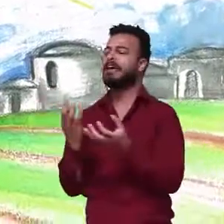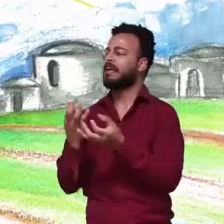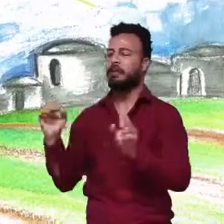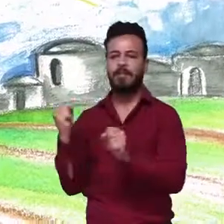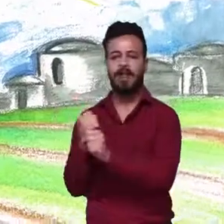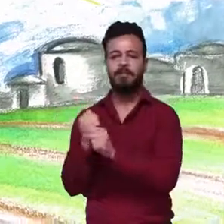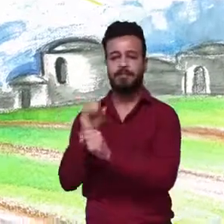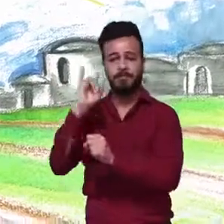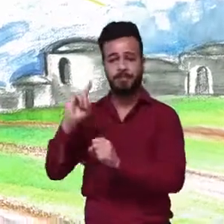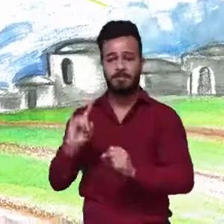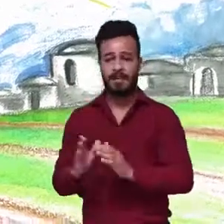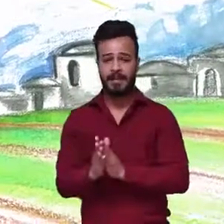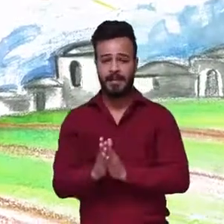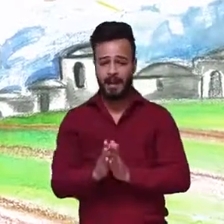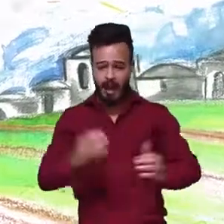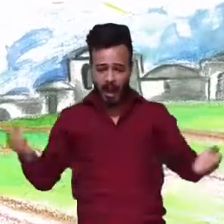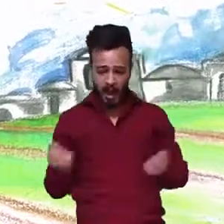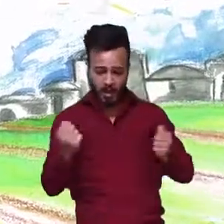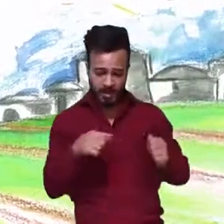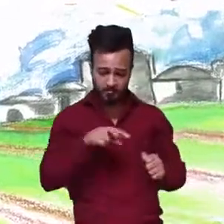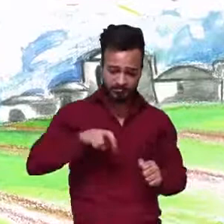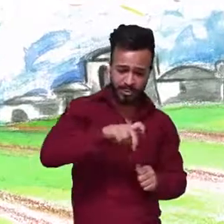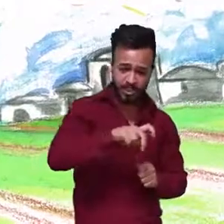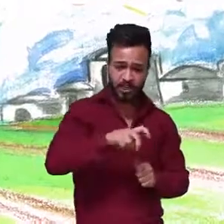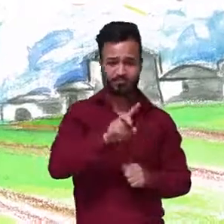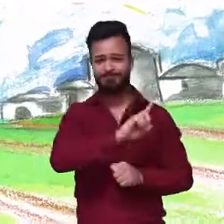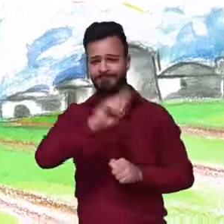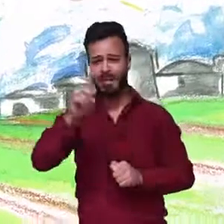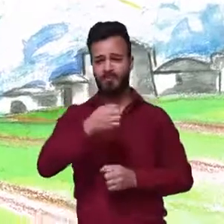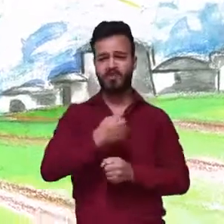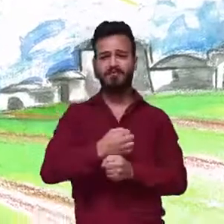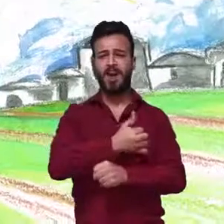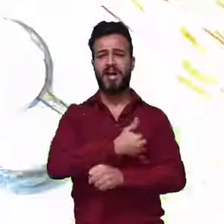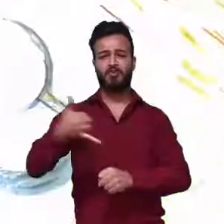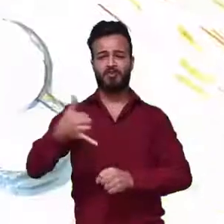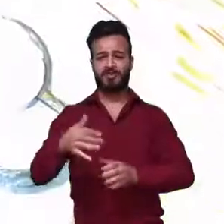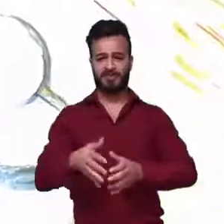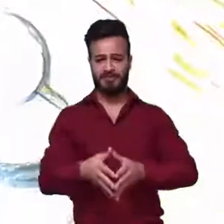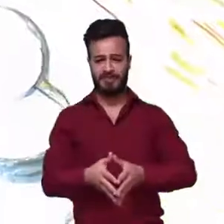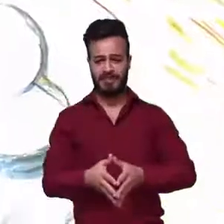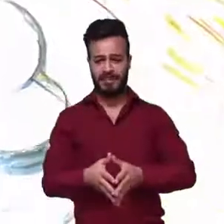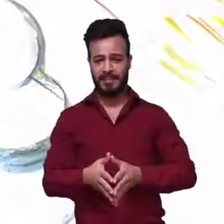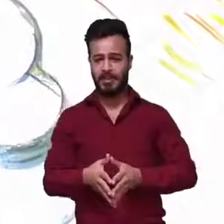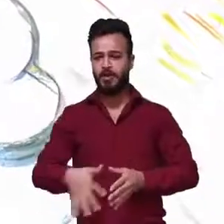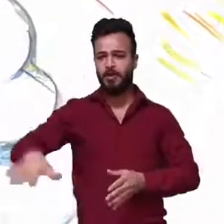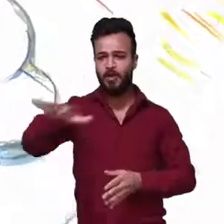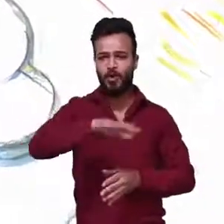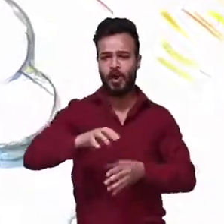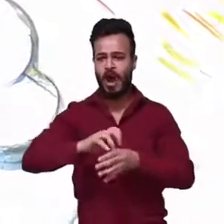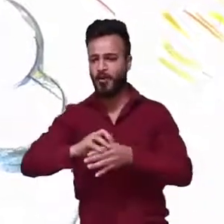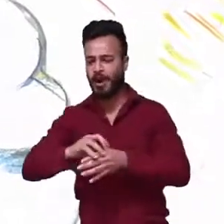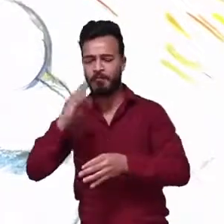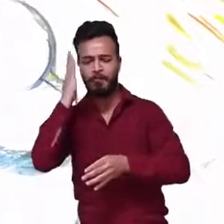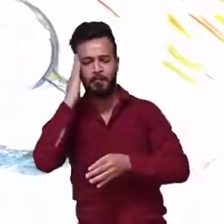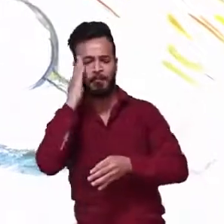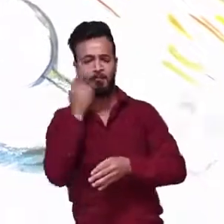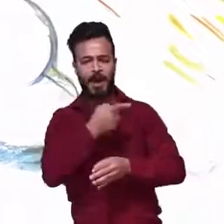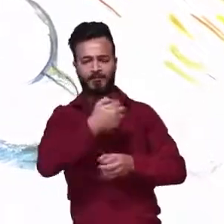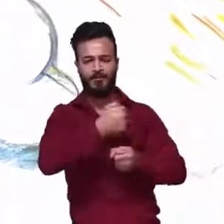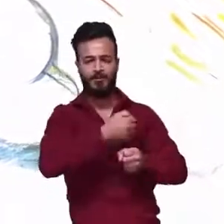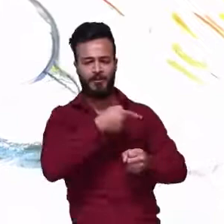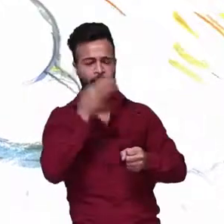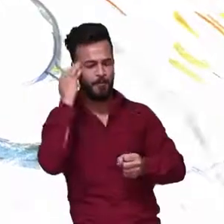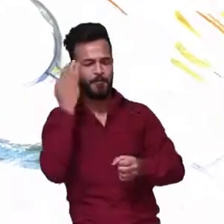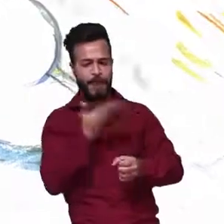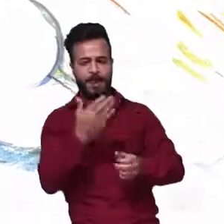أتم وجه دون أن يتحرك خطوة واحدة من مكانه. الجميع يعرفون أن الفزاعة